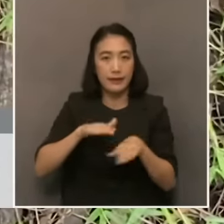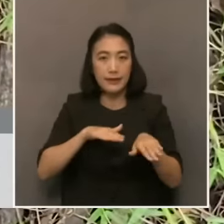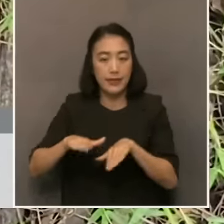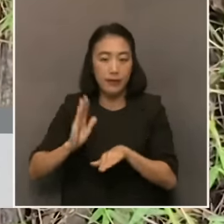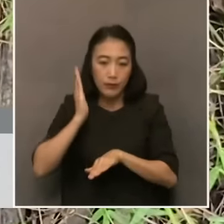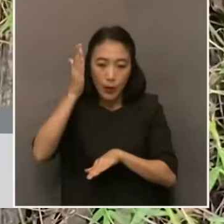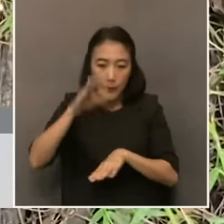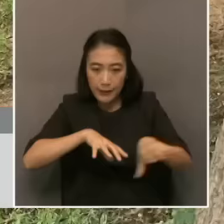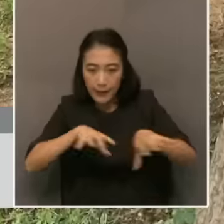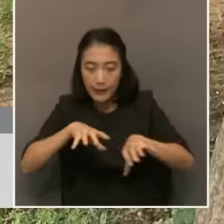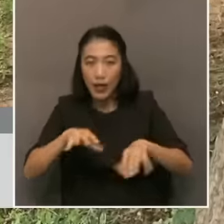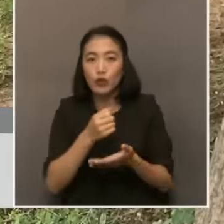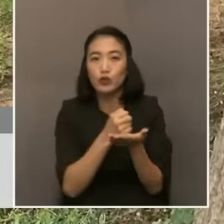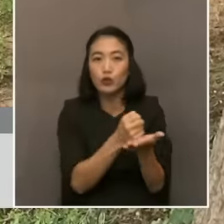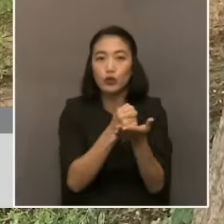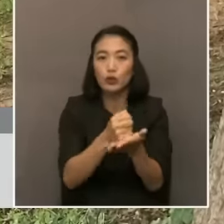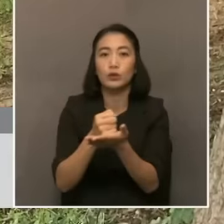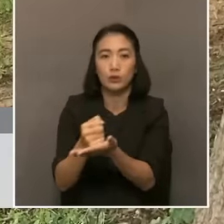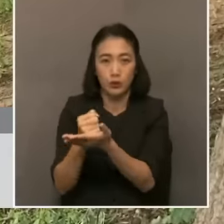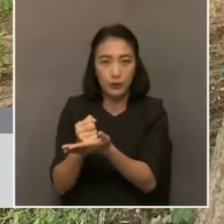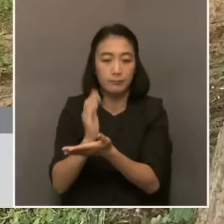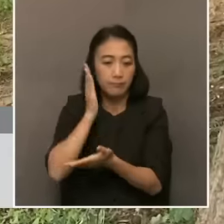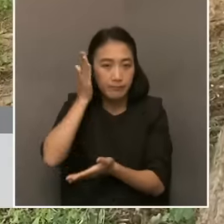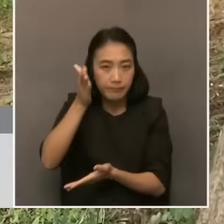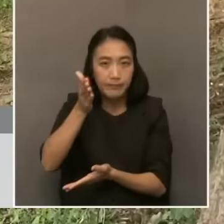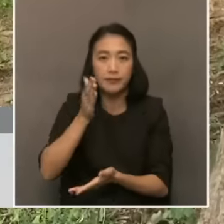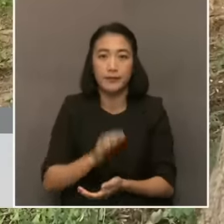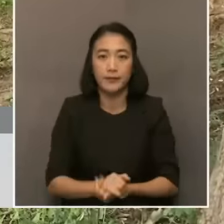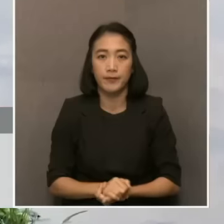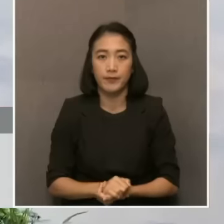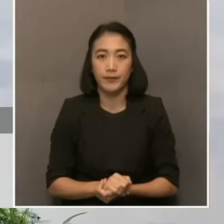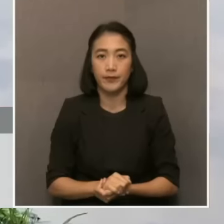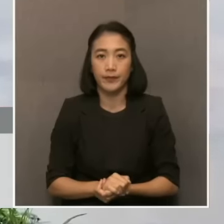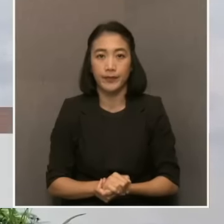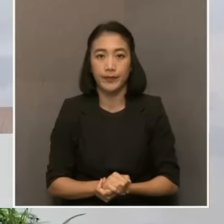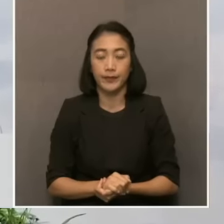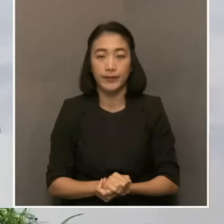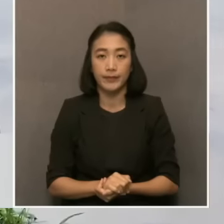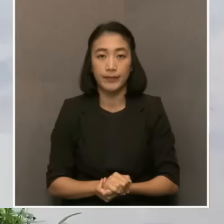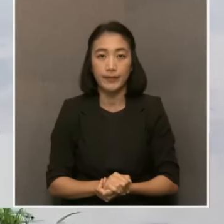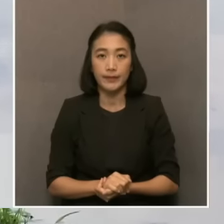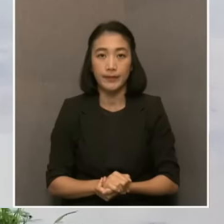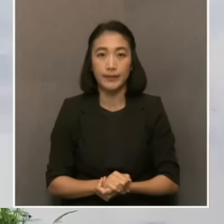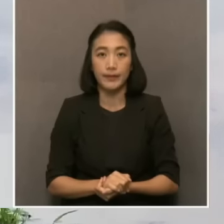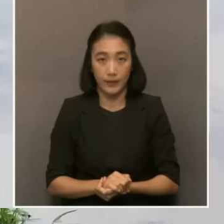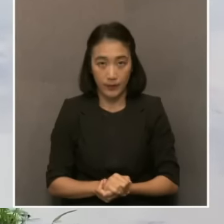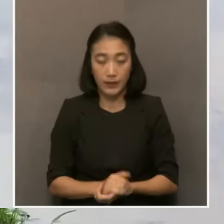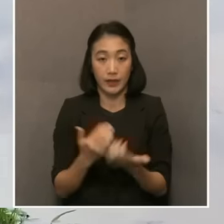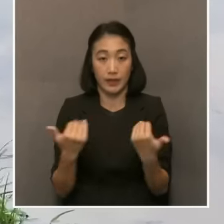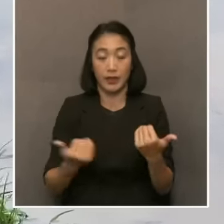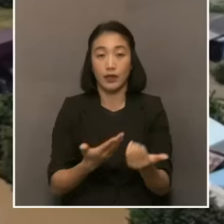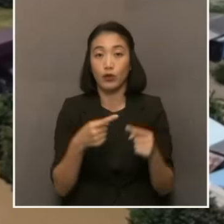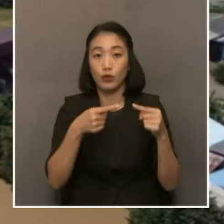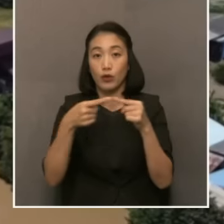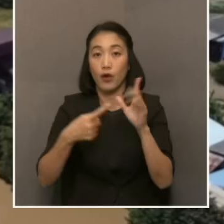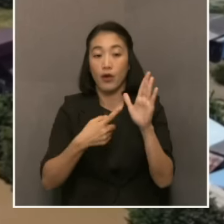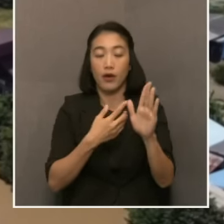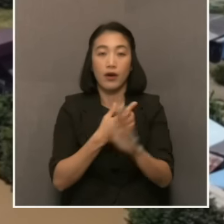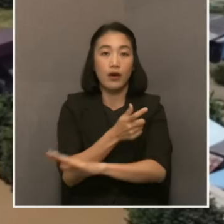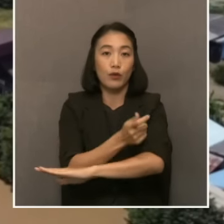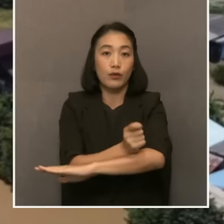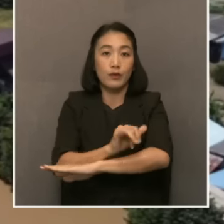มาบริหารจัดการช่วยเหลือประชาชนได้อย่างทันท่วงทีค่ะไปดูที่จังหวัดพระนครศรีอยุธยานะคะมีพื้น